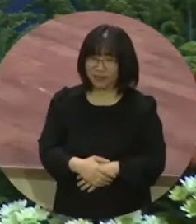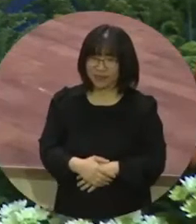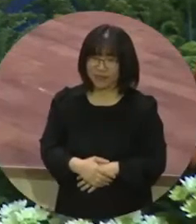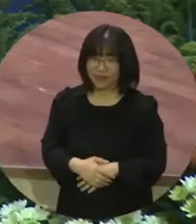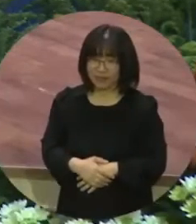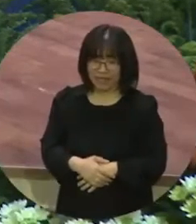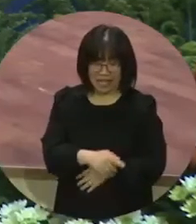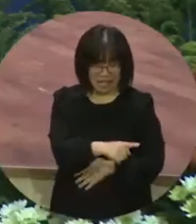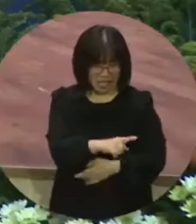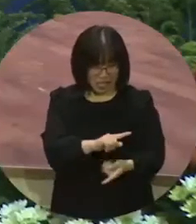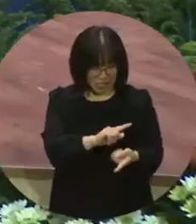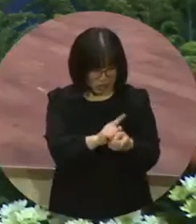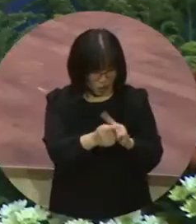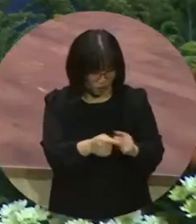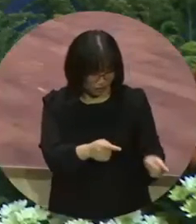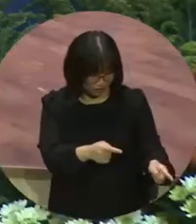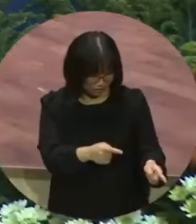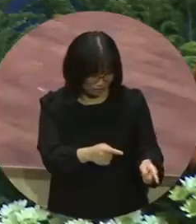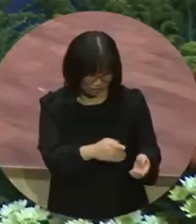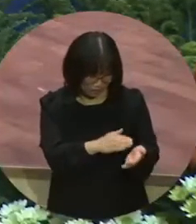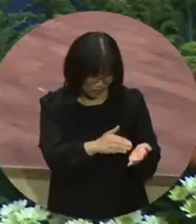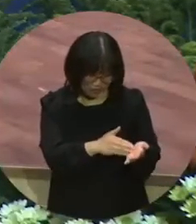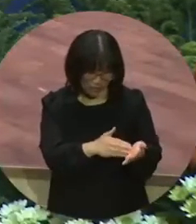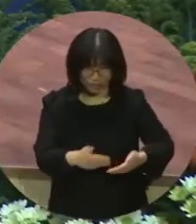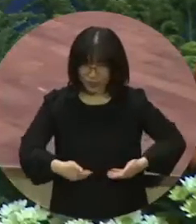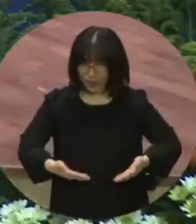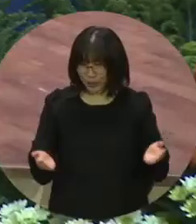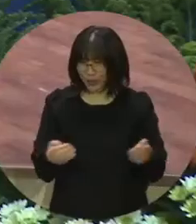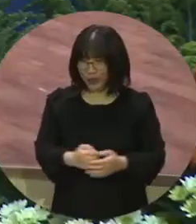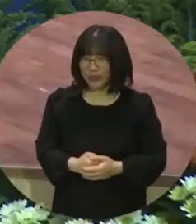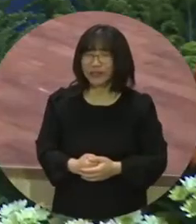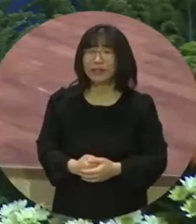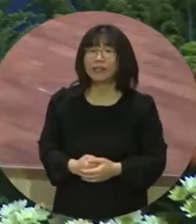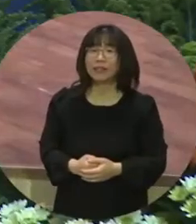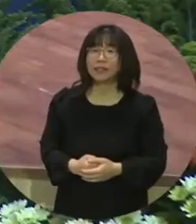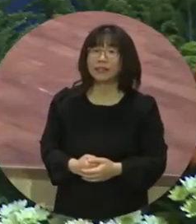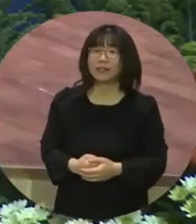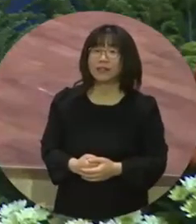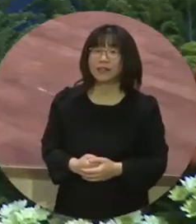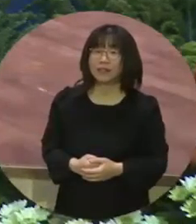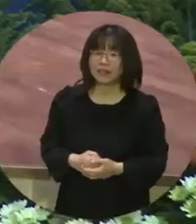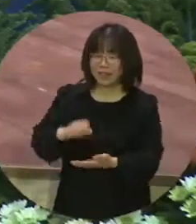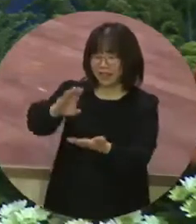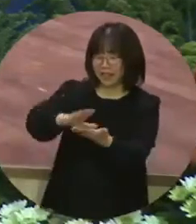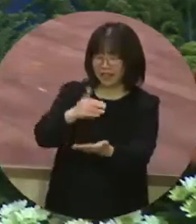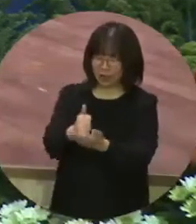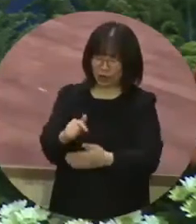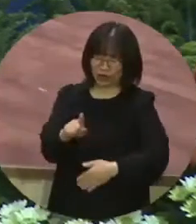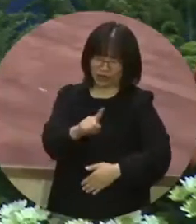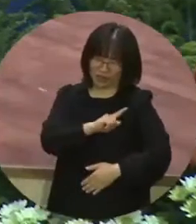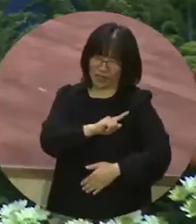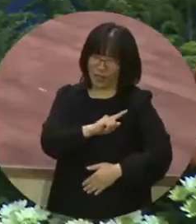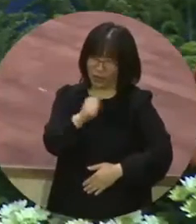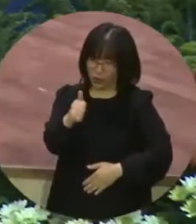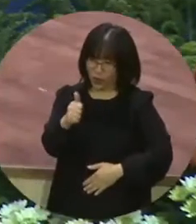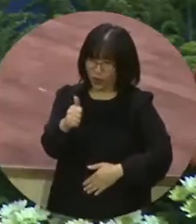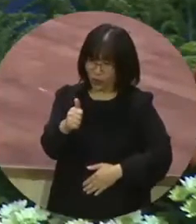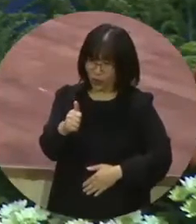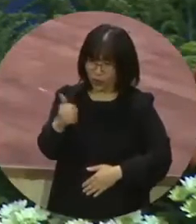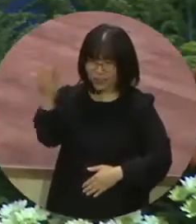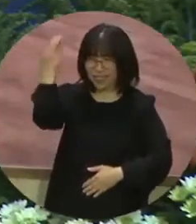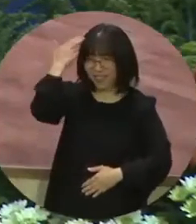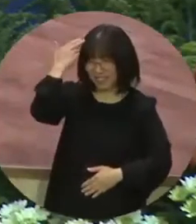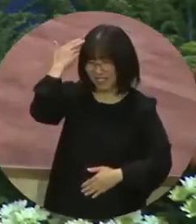알면 얼마나 알고 가지면 얼마나 가졌어요. 뻔한 거. 거짓도가 최고라. 최고